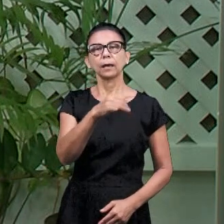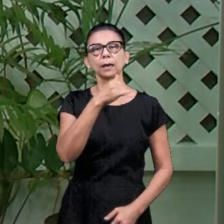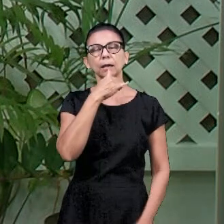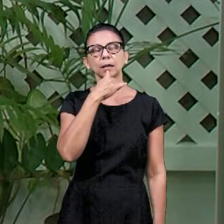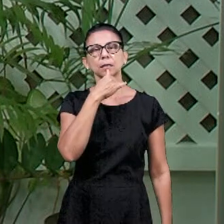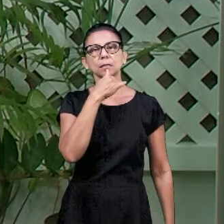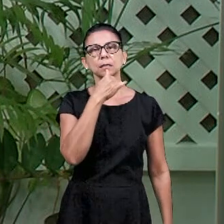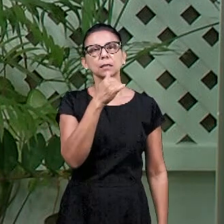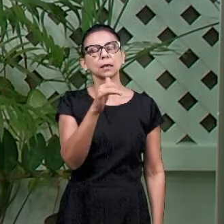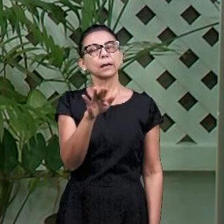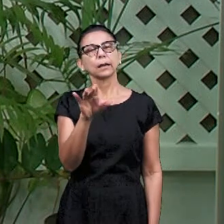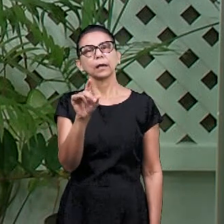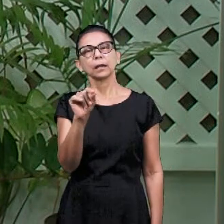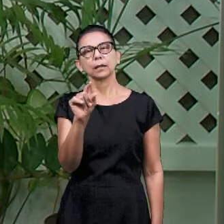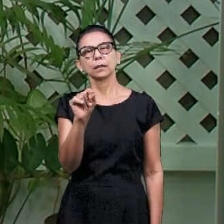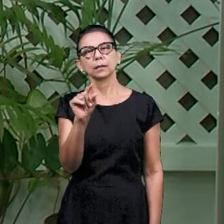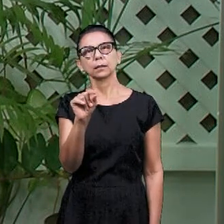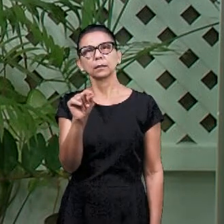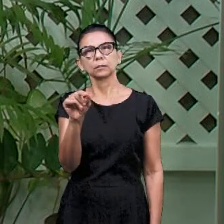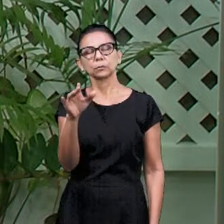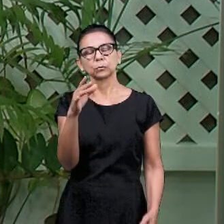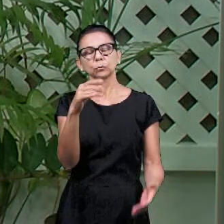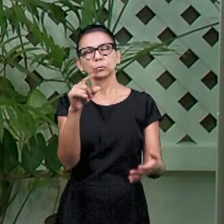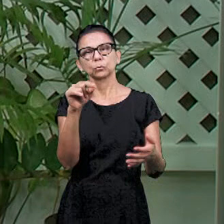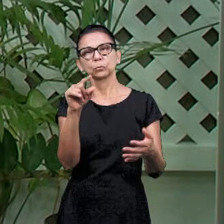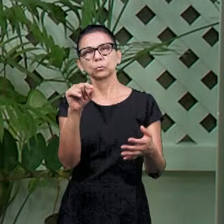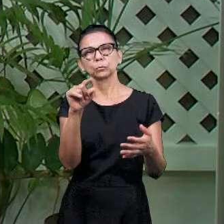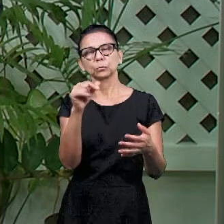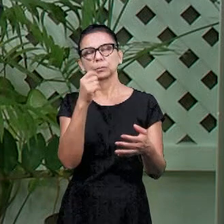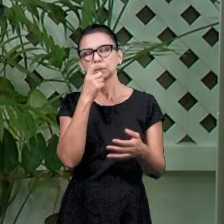participation de toute l'église. Là,